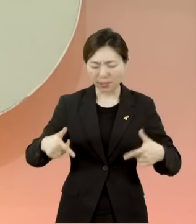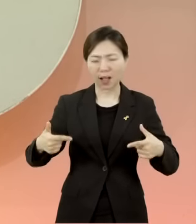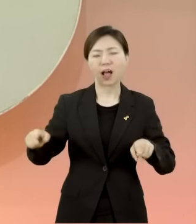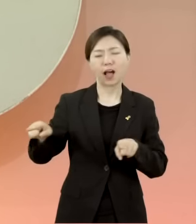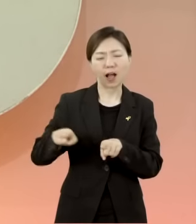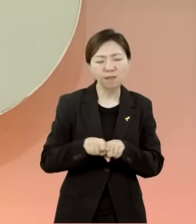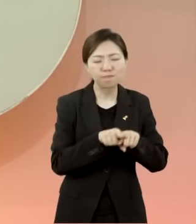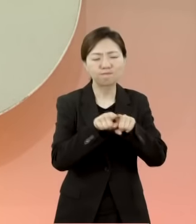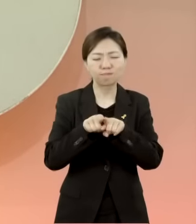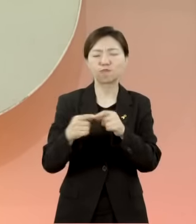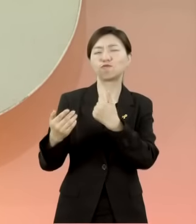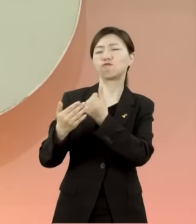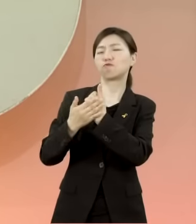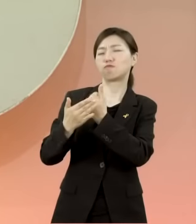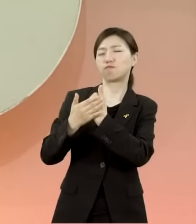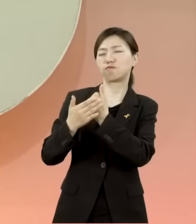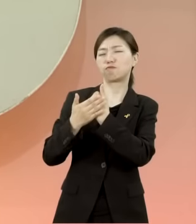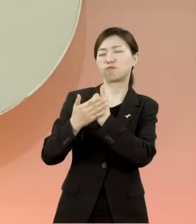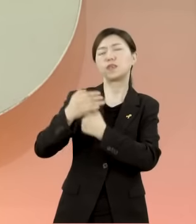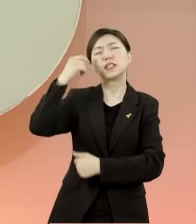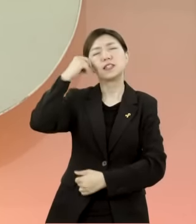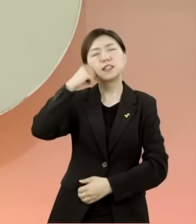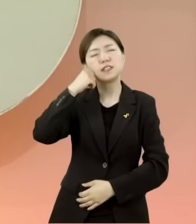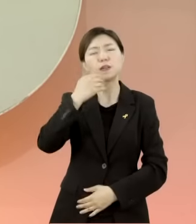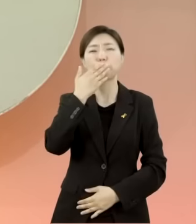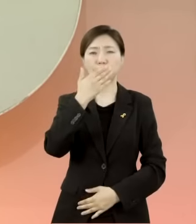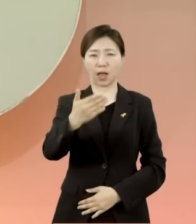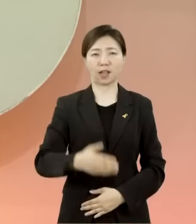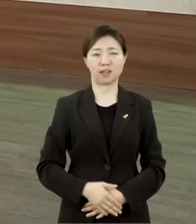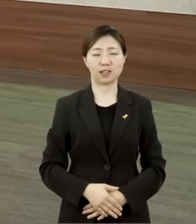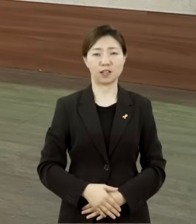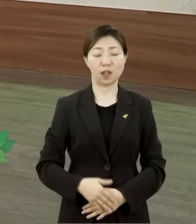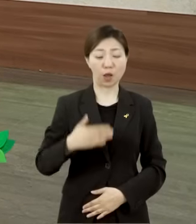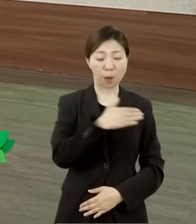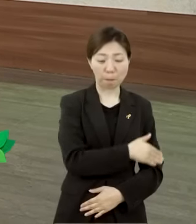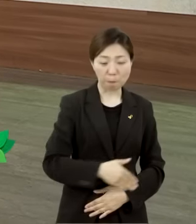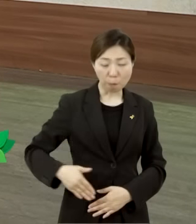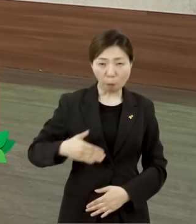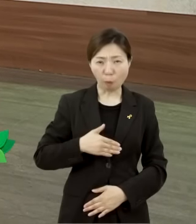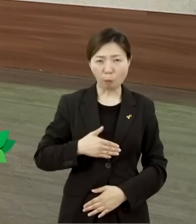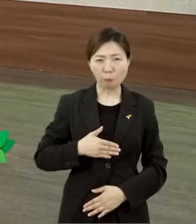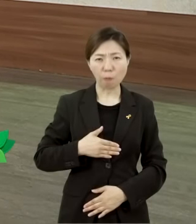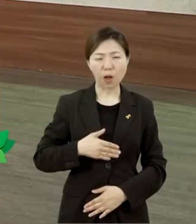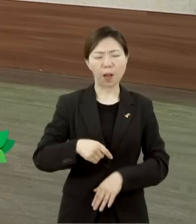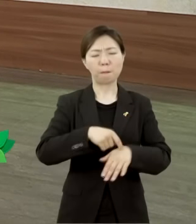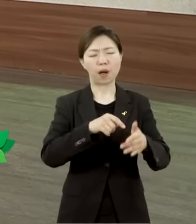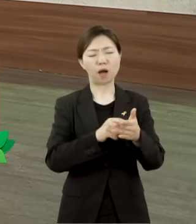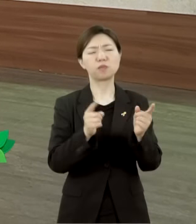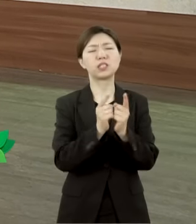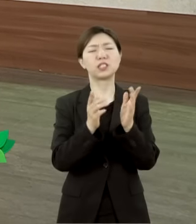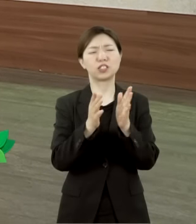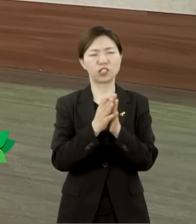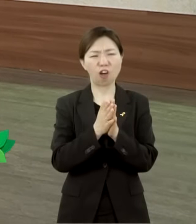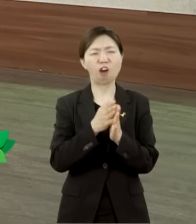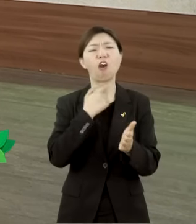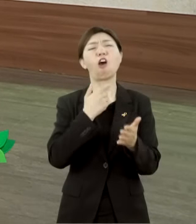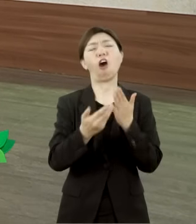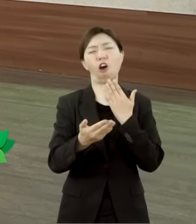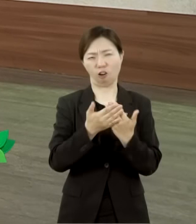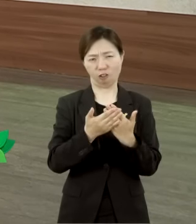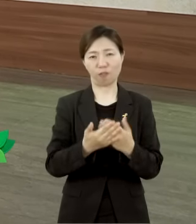걸 몸과 마음으로 체험하게 됩니다 그래서 제가 늘 불자님들께 드리는